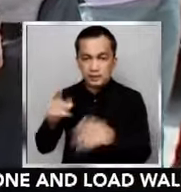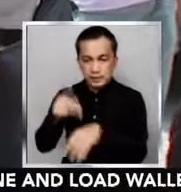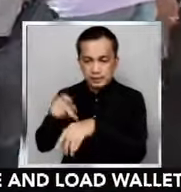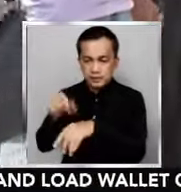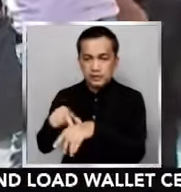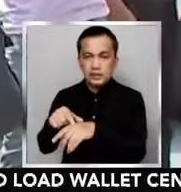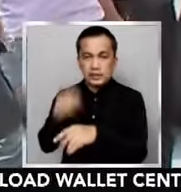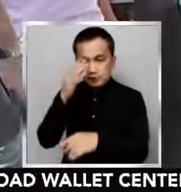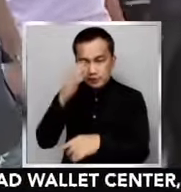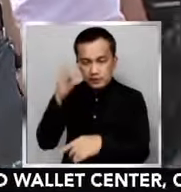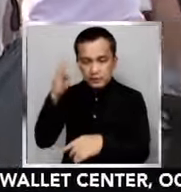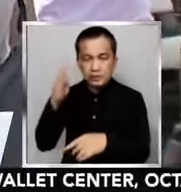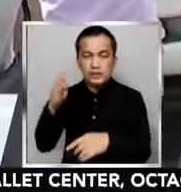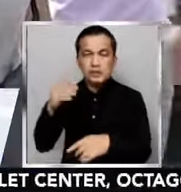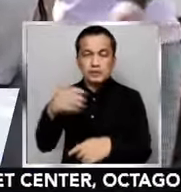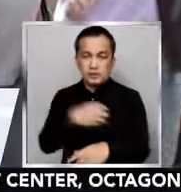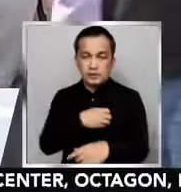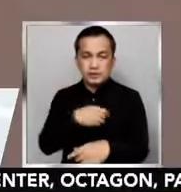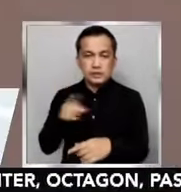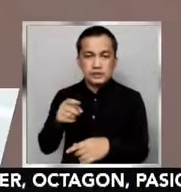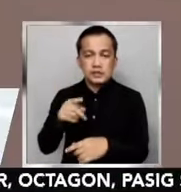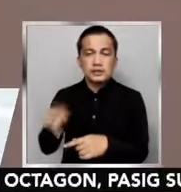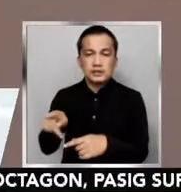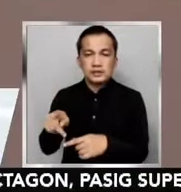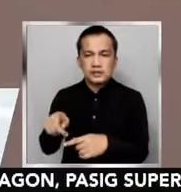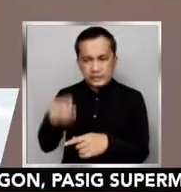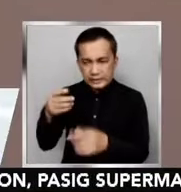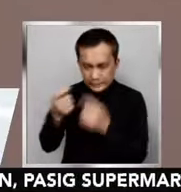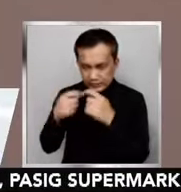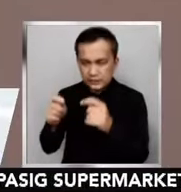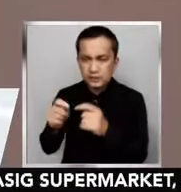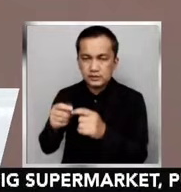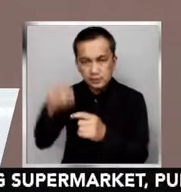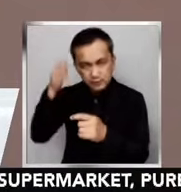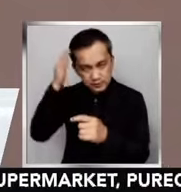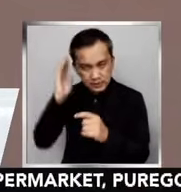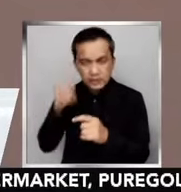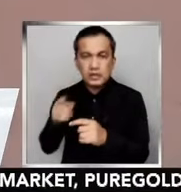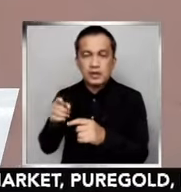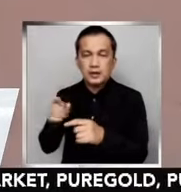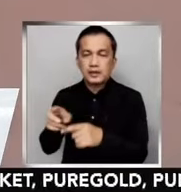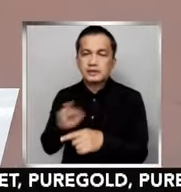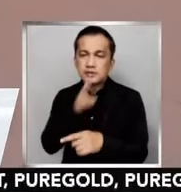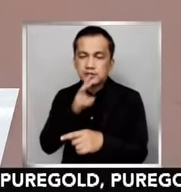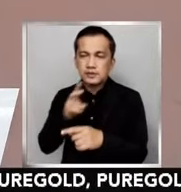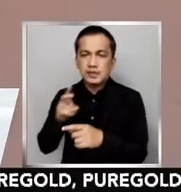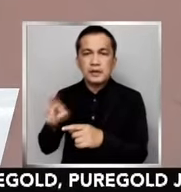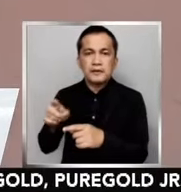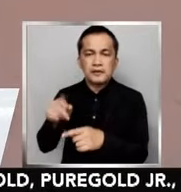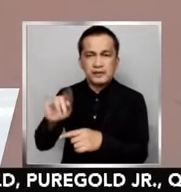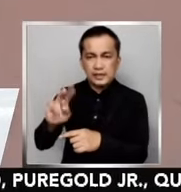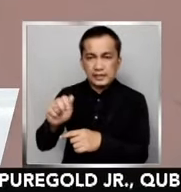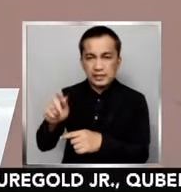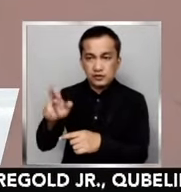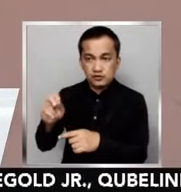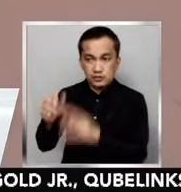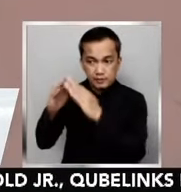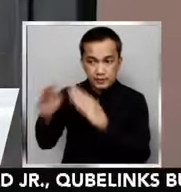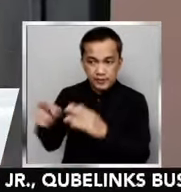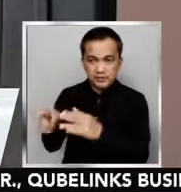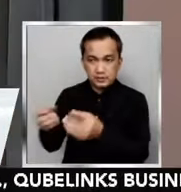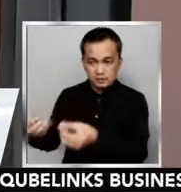Laguna ppo sinikap na pakiusapan ang mga magulang ng person of interest na si aon cru sa bahay na ito para isuko ang